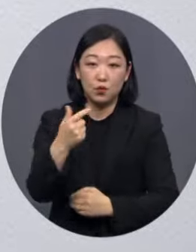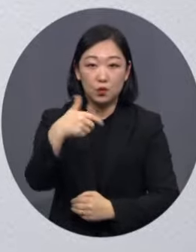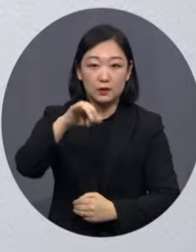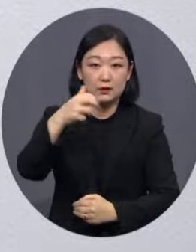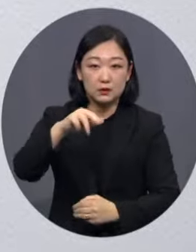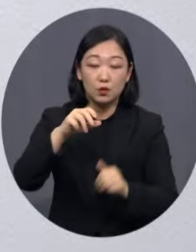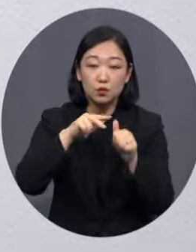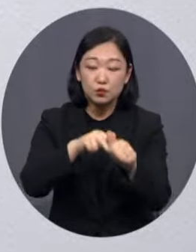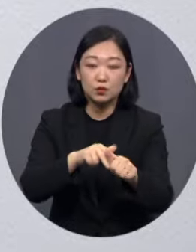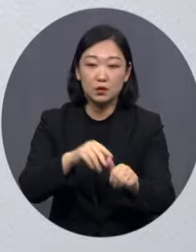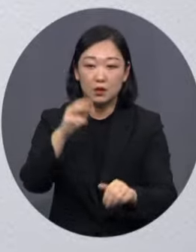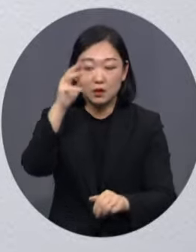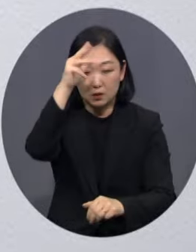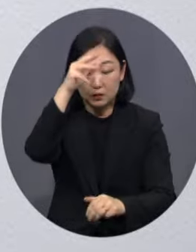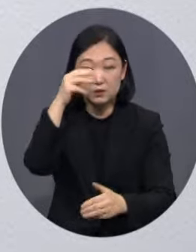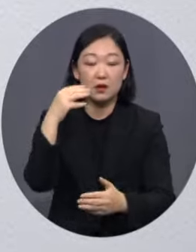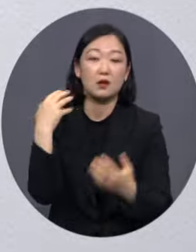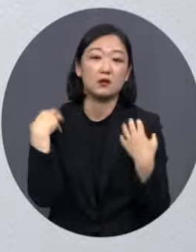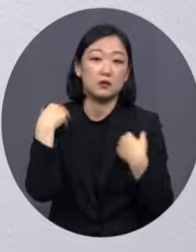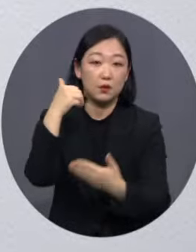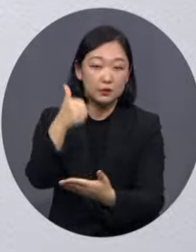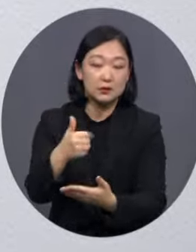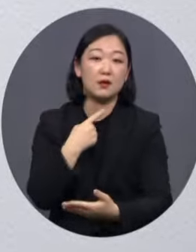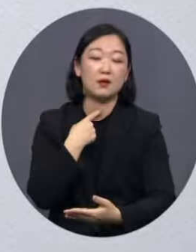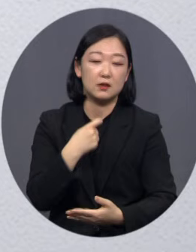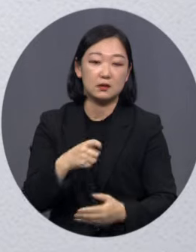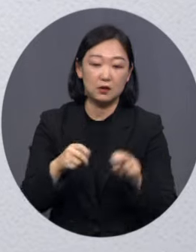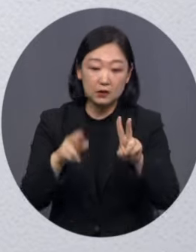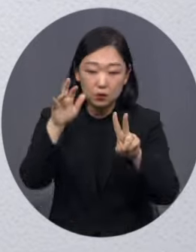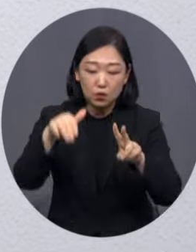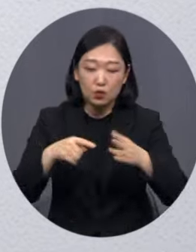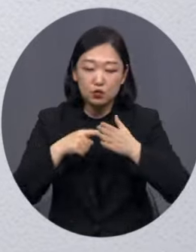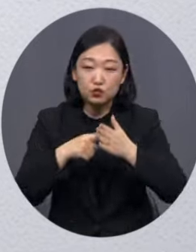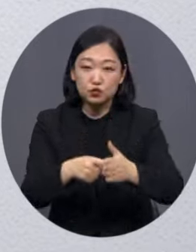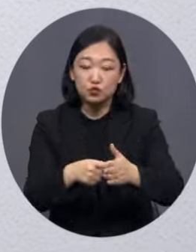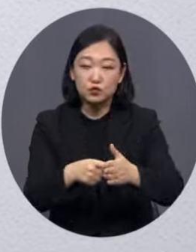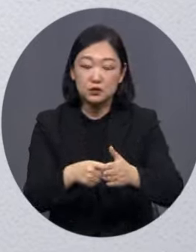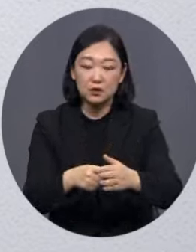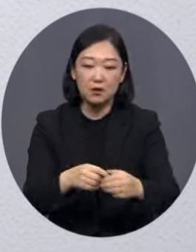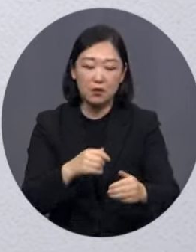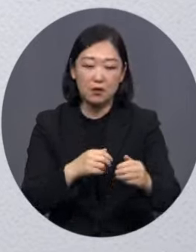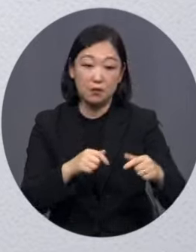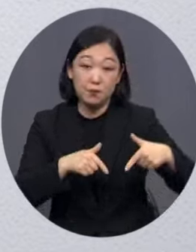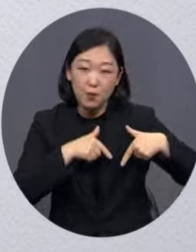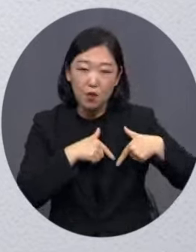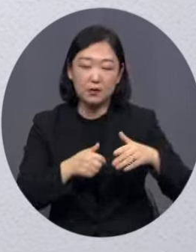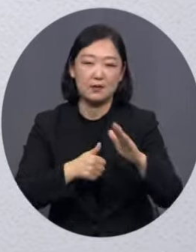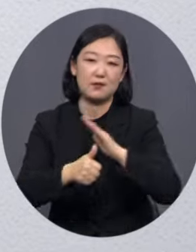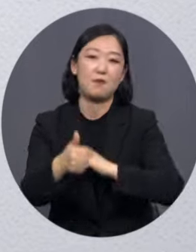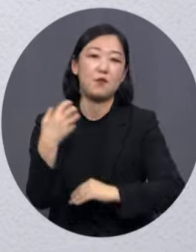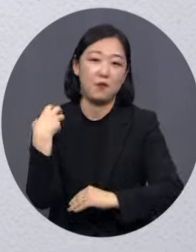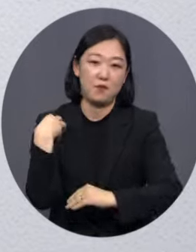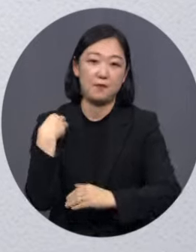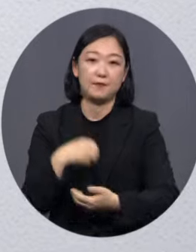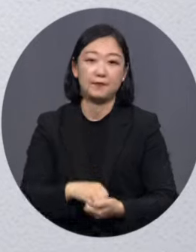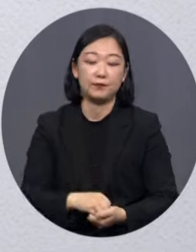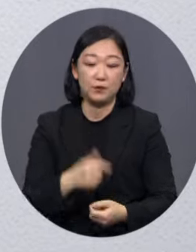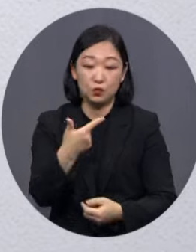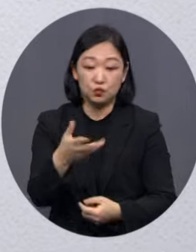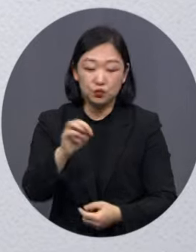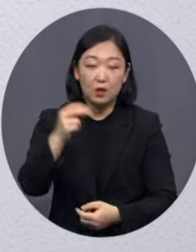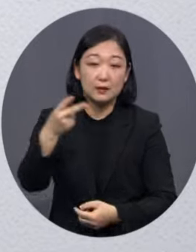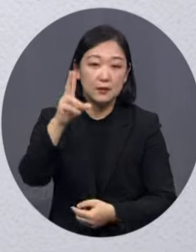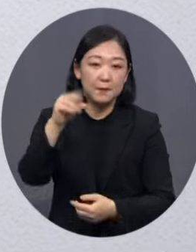후보는 제주 경찰청장을 지냈고 현재 제 2공항 추진 범시민 포럼 명예 대표를 맡고 있습니다 6억